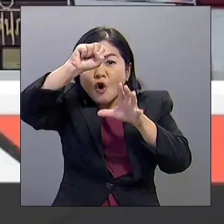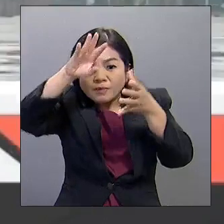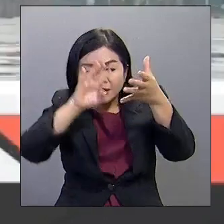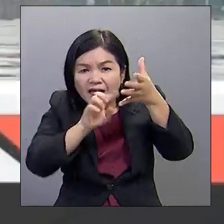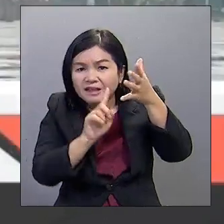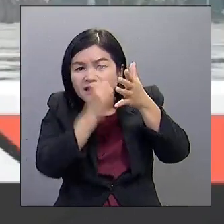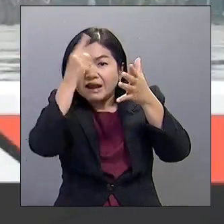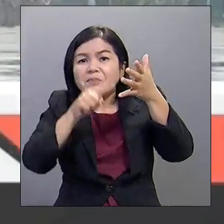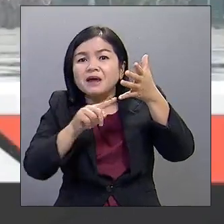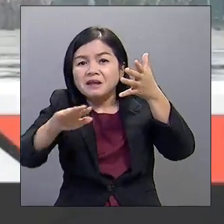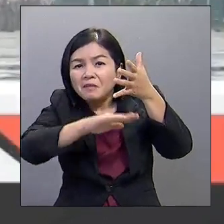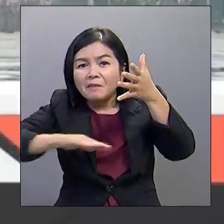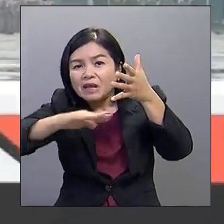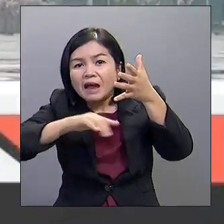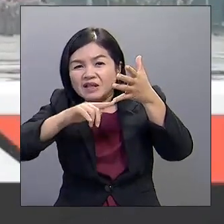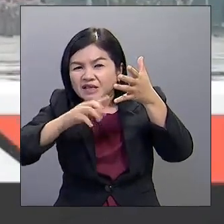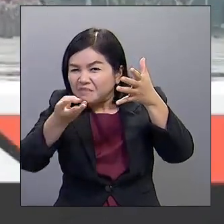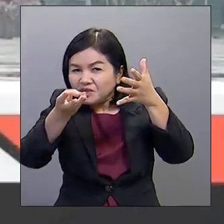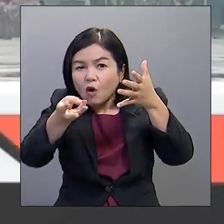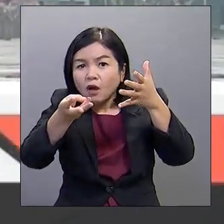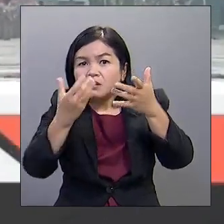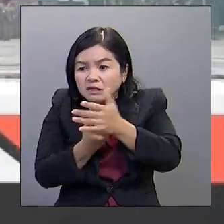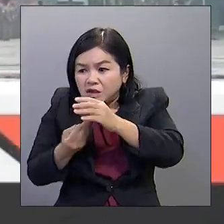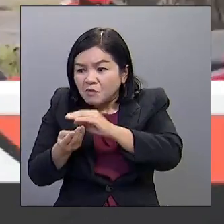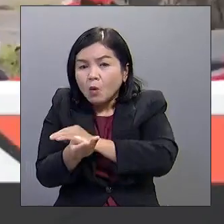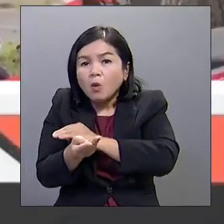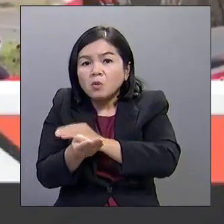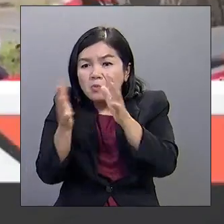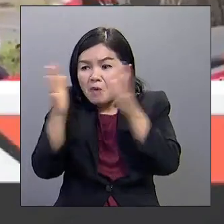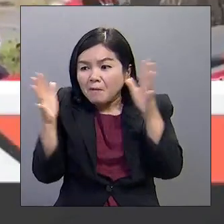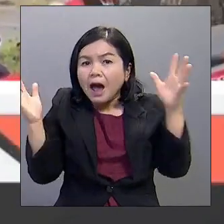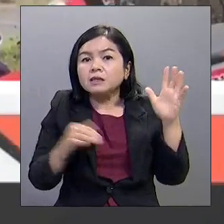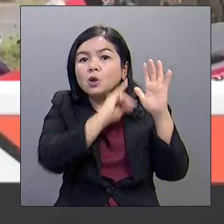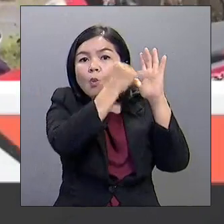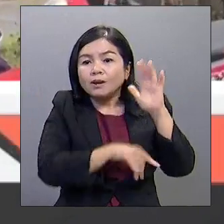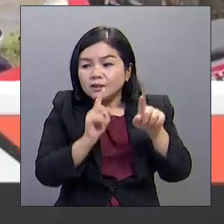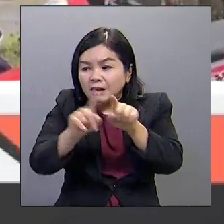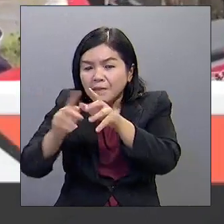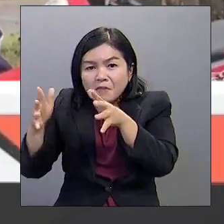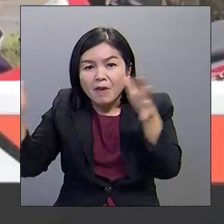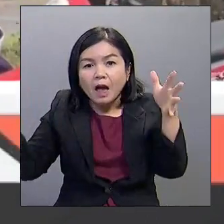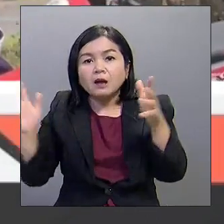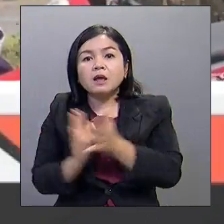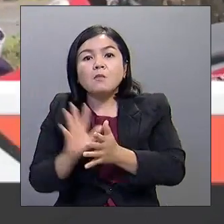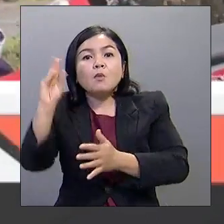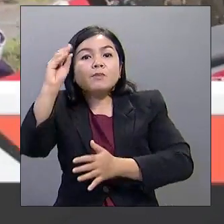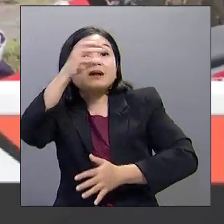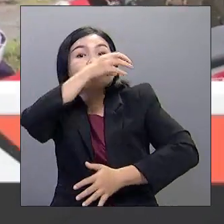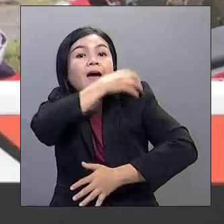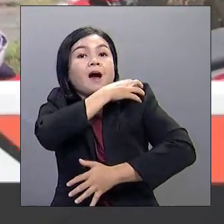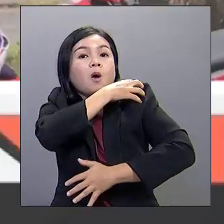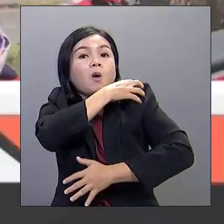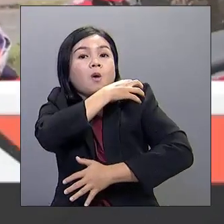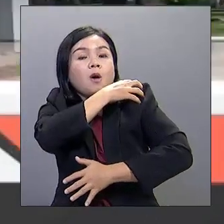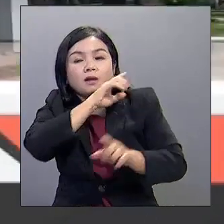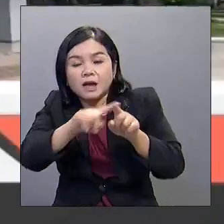ใจมากเพราะตำรวจระดับนี้เนี่ยจะมีจำนวนมหาศาลตำรวจชั้นสัญญาบัตรที่ผ่านมาเราก็ได้ยินเรื่องการคอร์รัปชันต